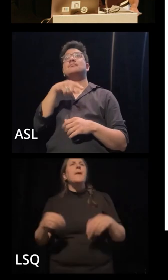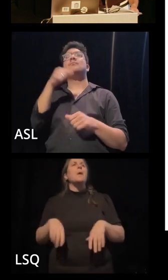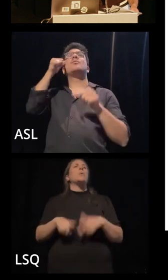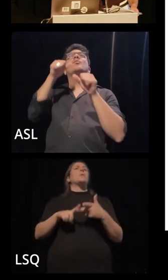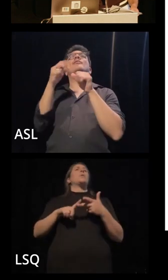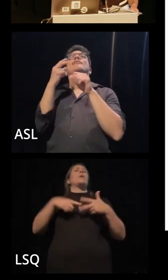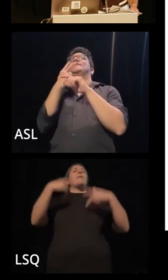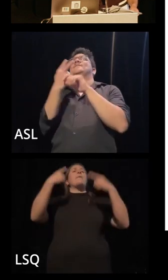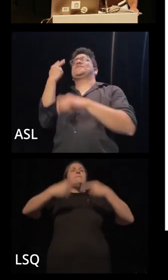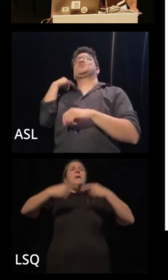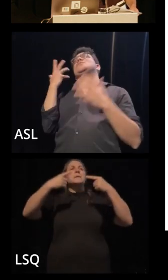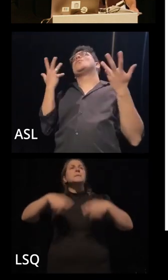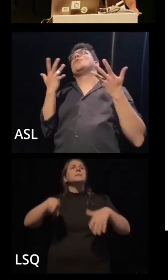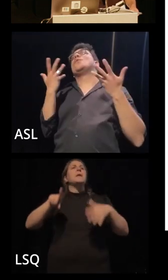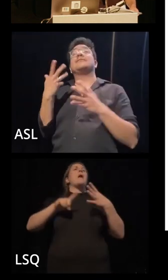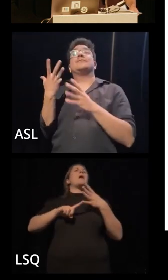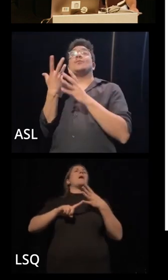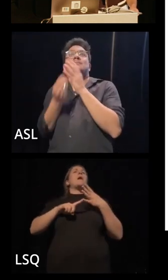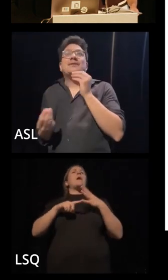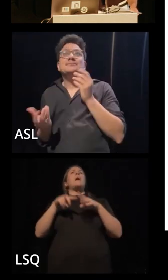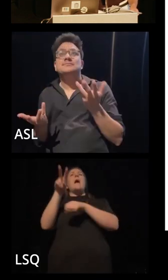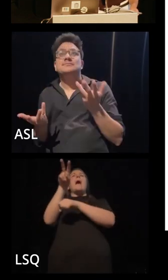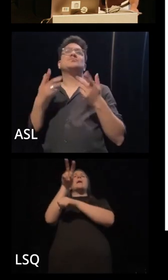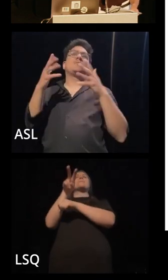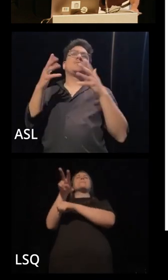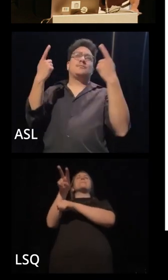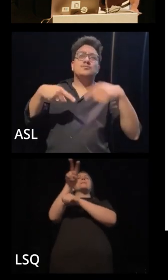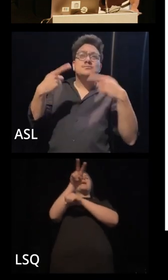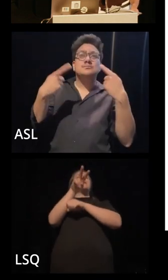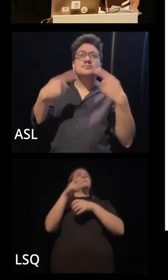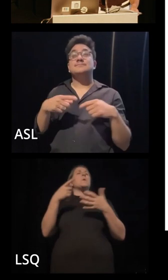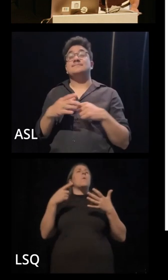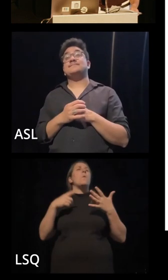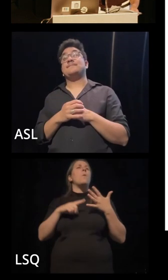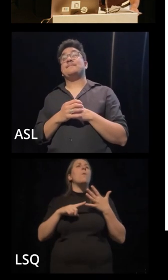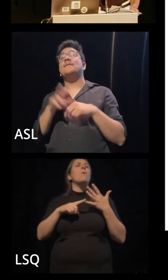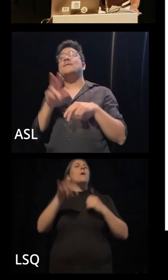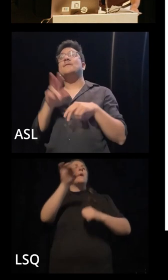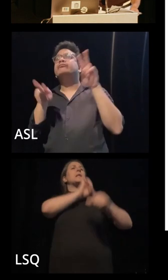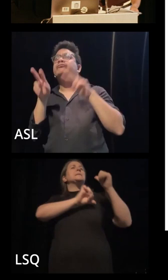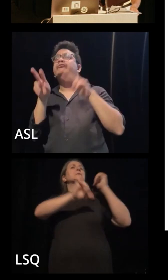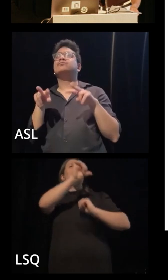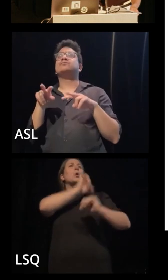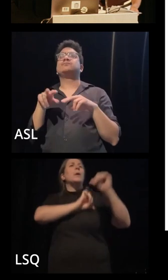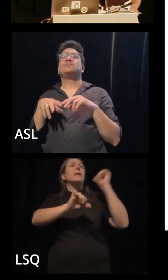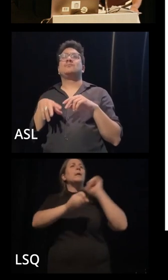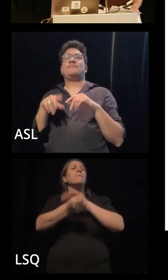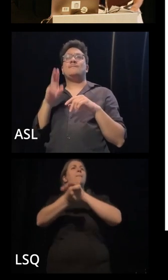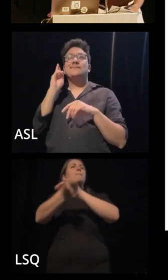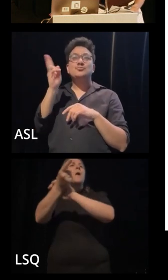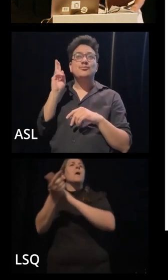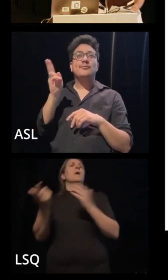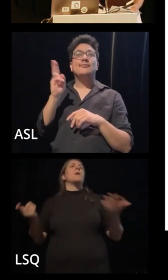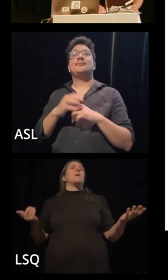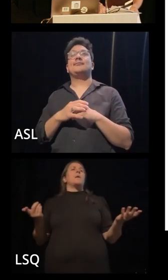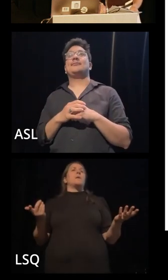frontière, la contrebande, la migration ou les événements historiques qui ont été